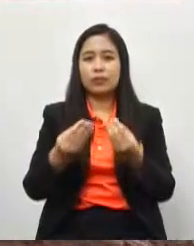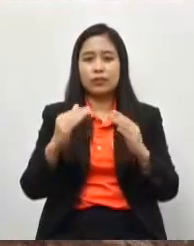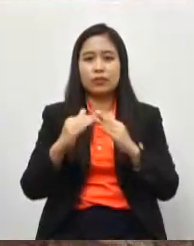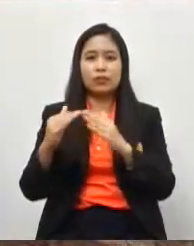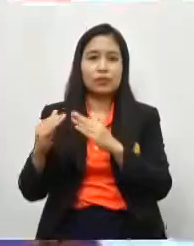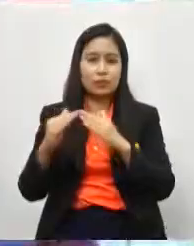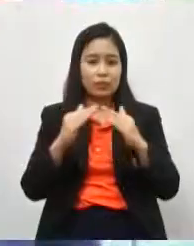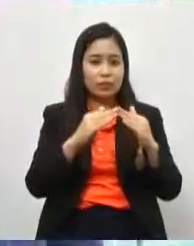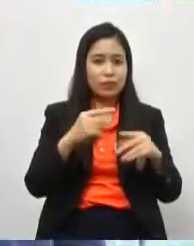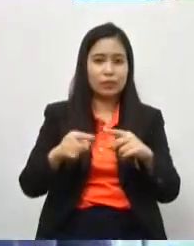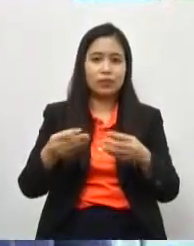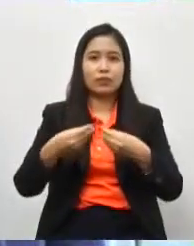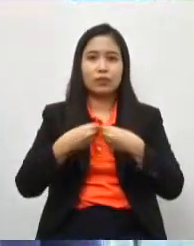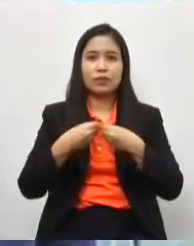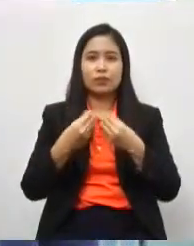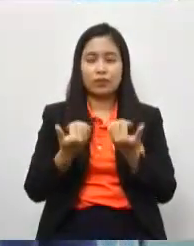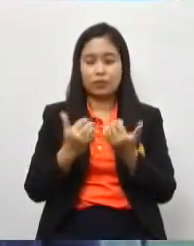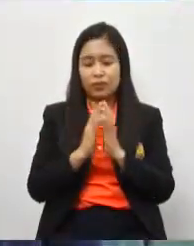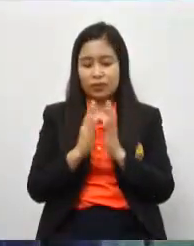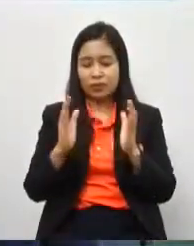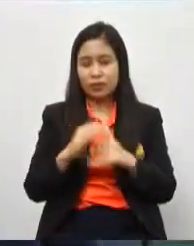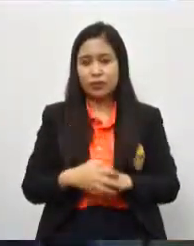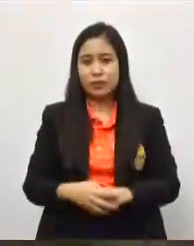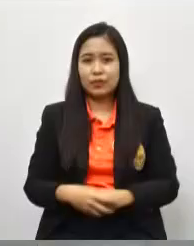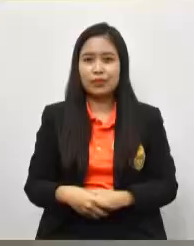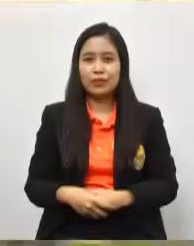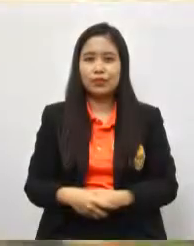นู ขอบคุณค่ะ